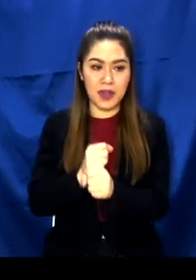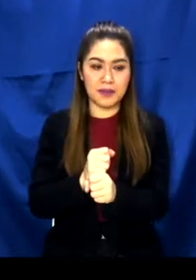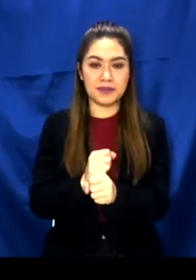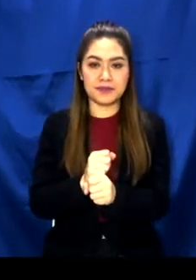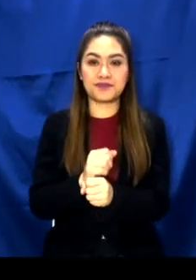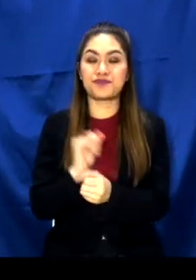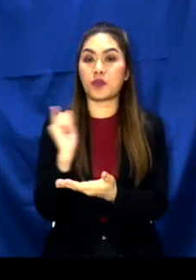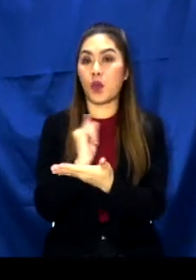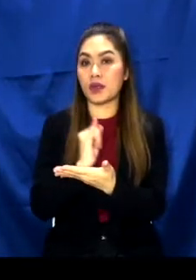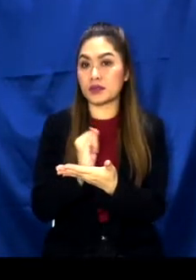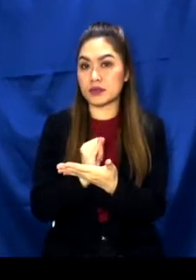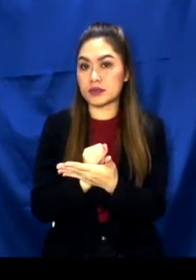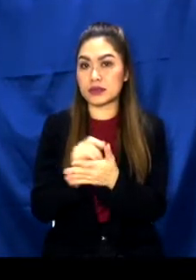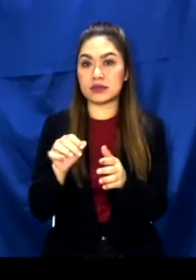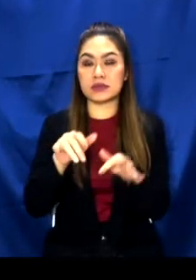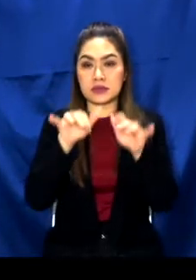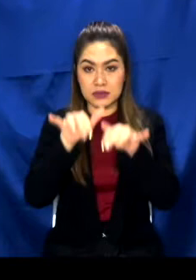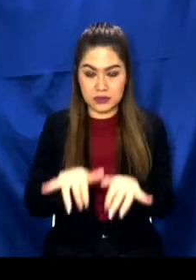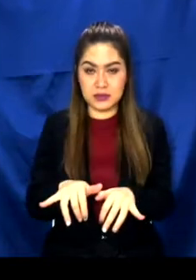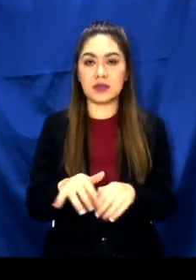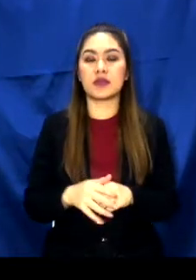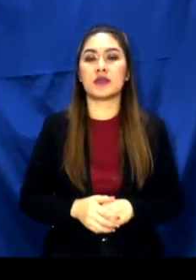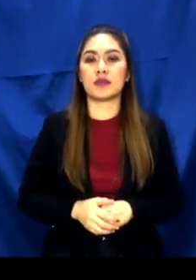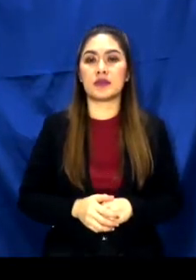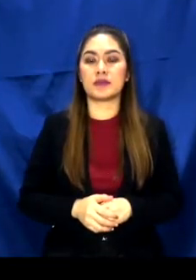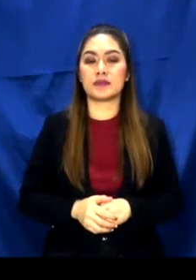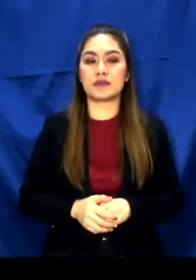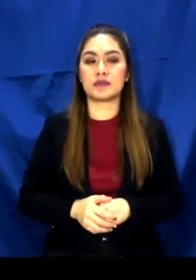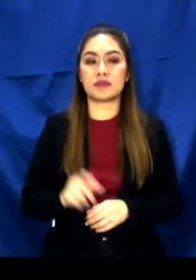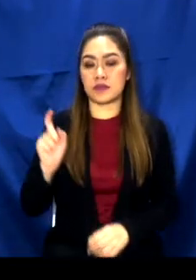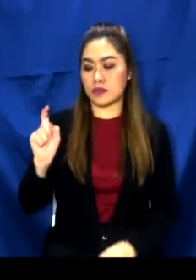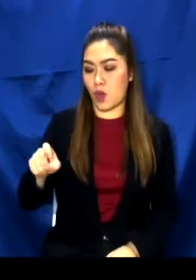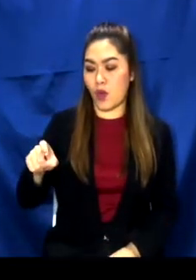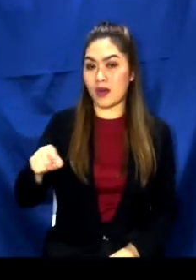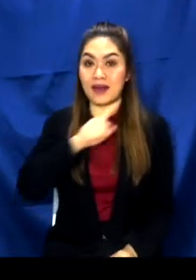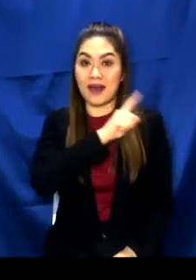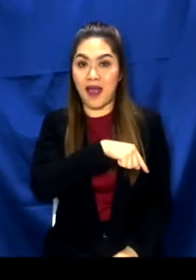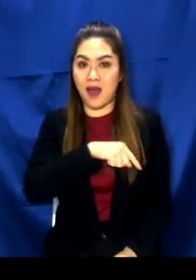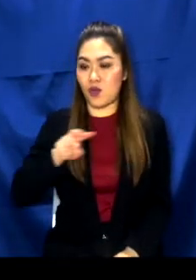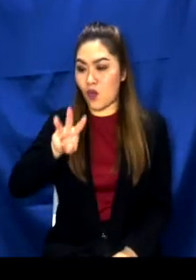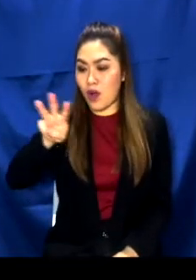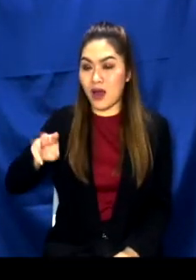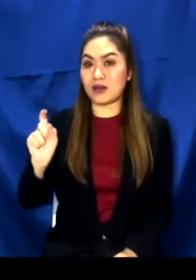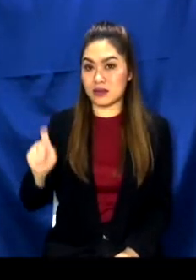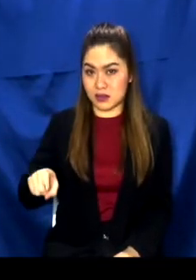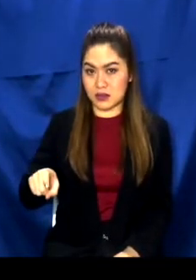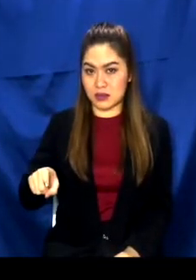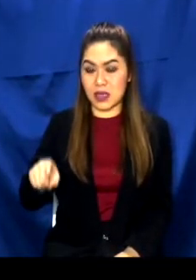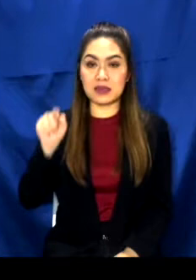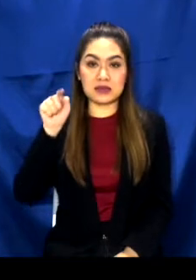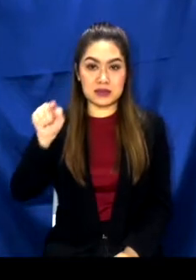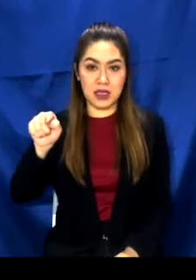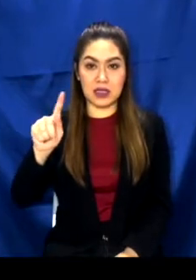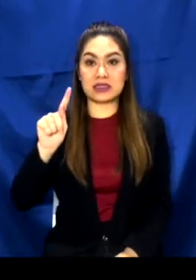ะเป็นเดี๋ยวนะกดข้างนอกทีนึงนะคะพื้นขาวทีนึงแล้วก็ใช้คำสั่งตัวนี้ค่ะ